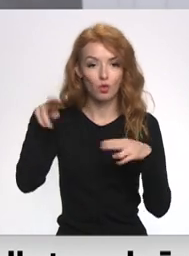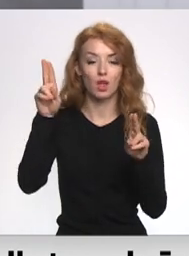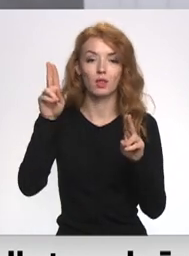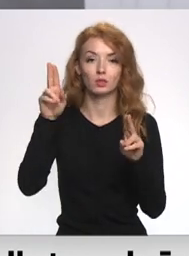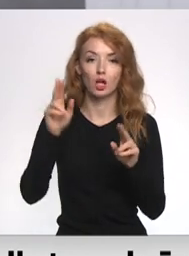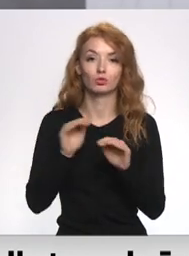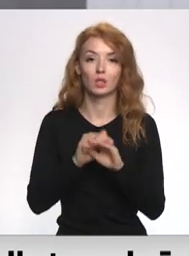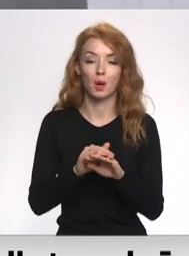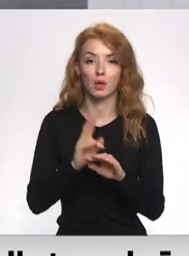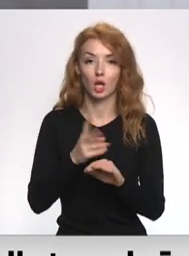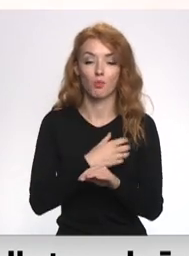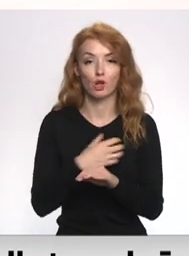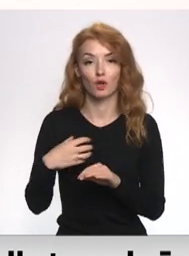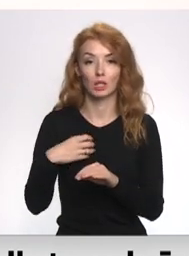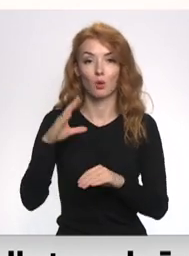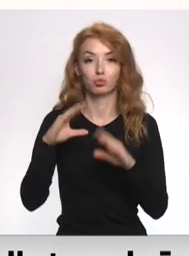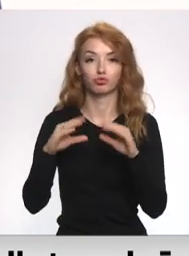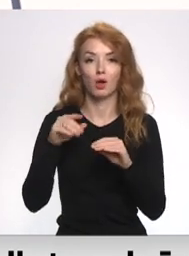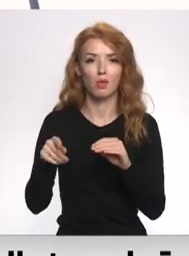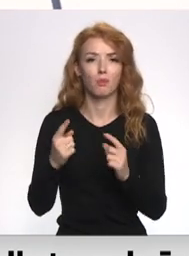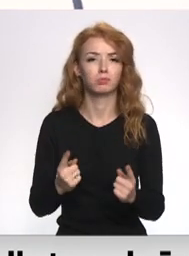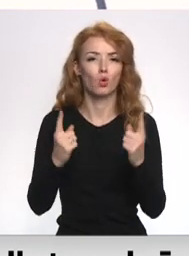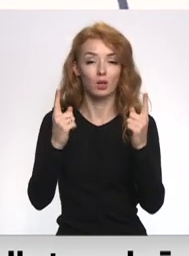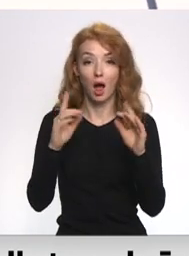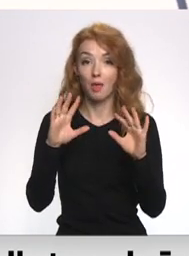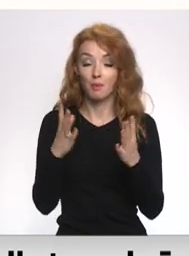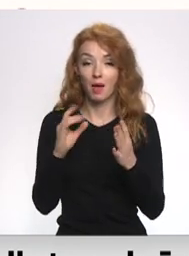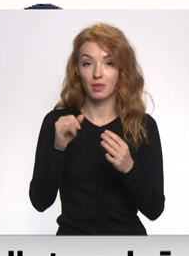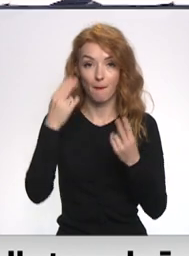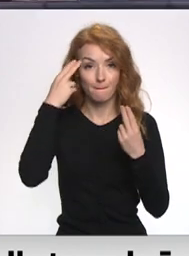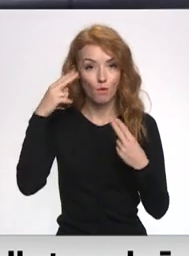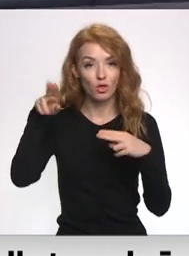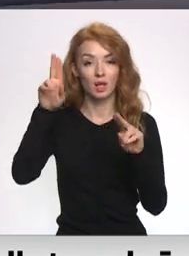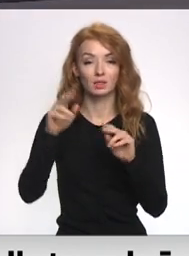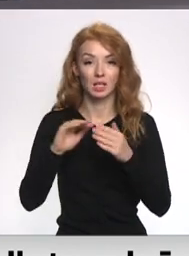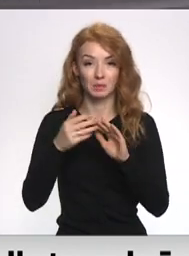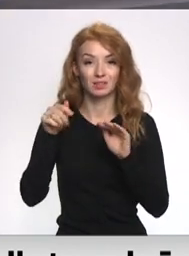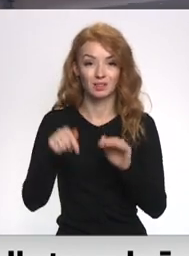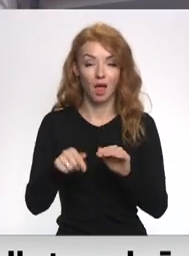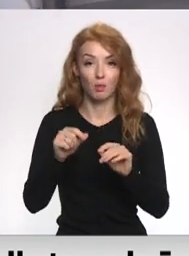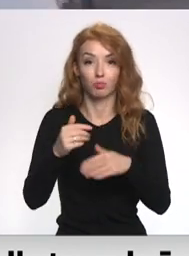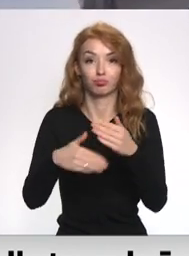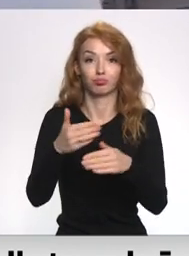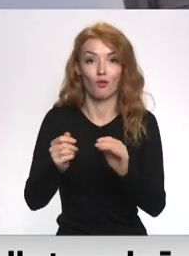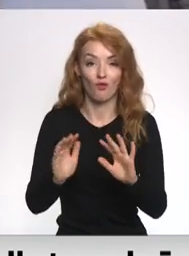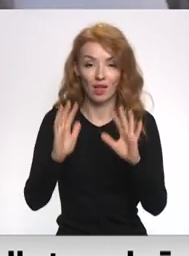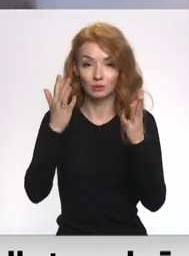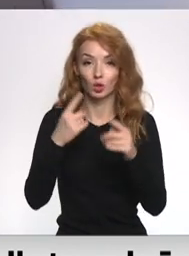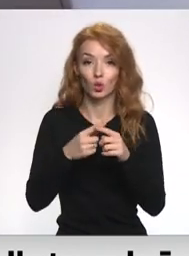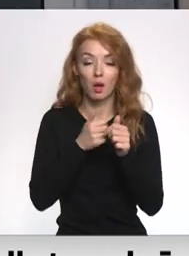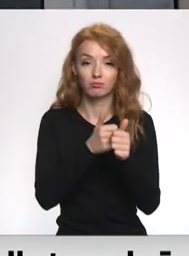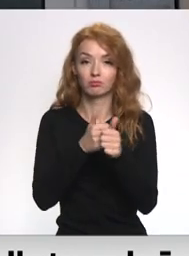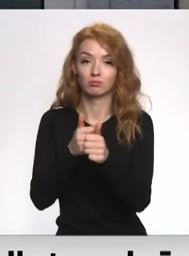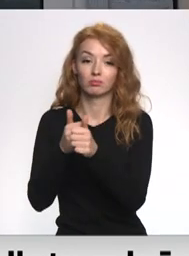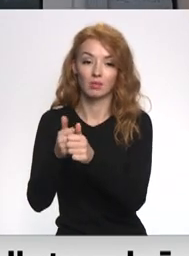atstās kā pašvaldības budžeta prioritāte. Taču, ja pilsētas modernizācija ritējusi raitāk, apsekojot pašvaldības